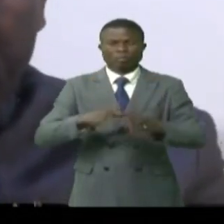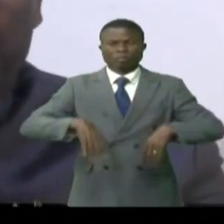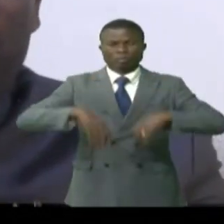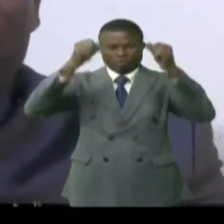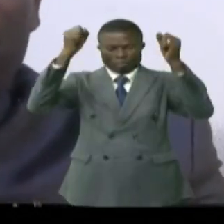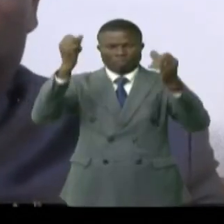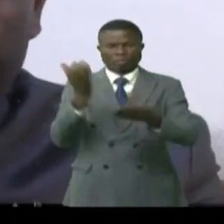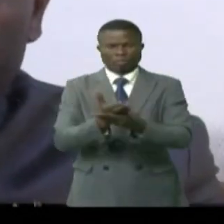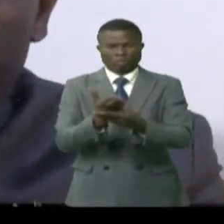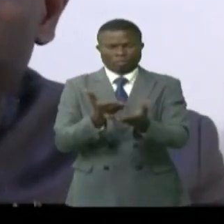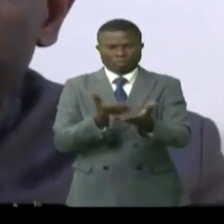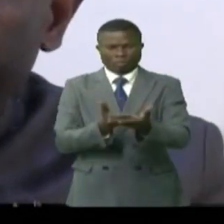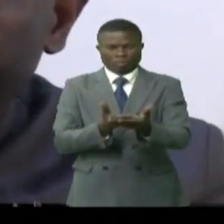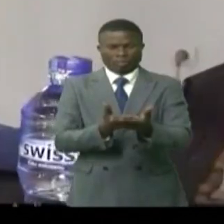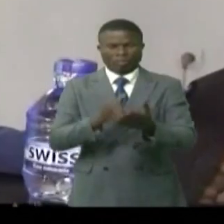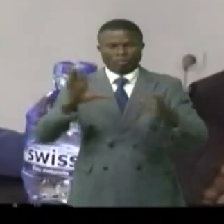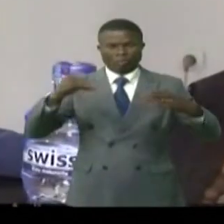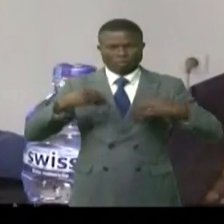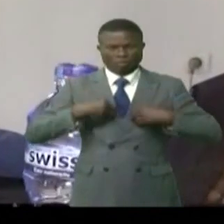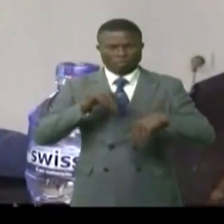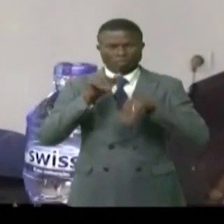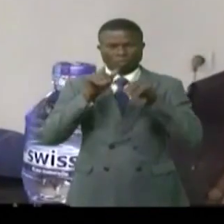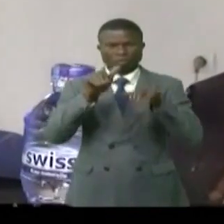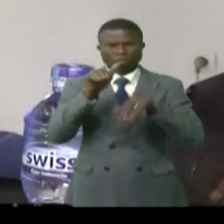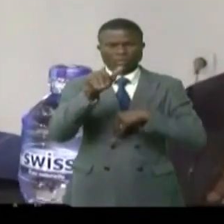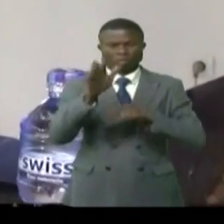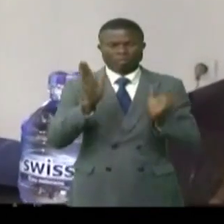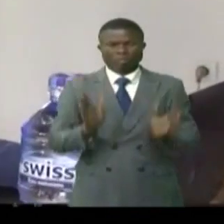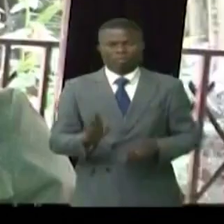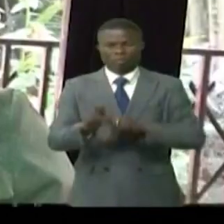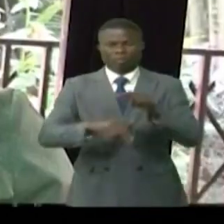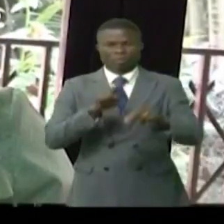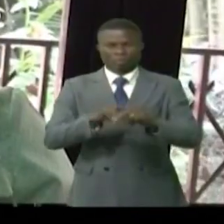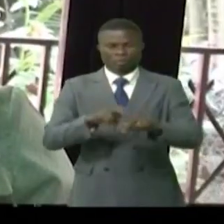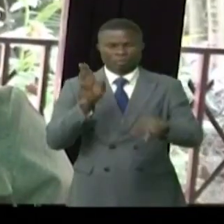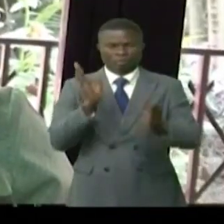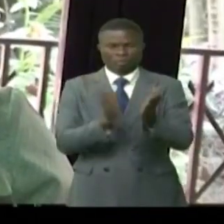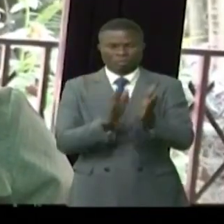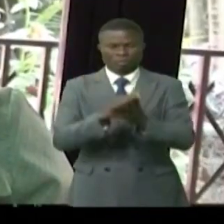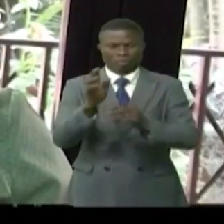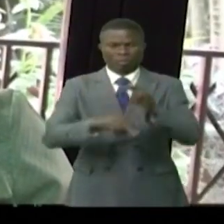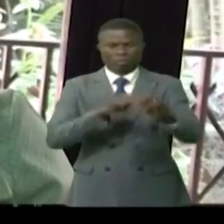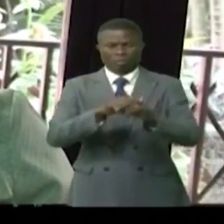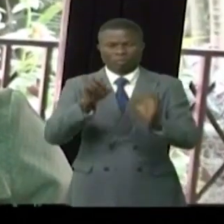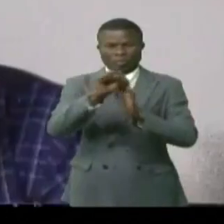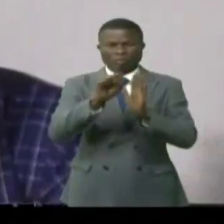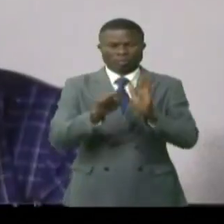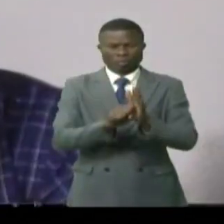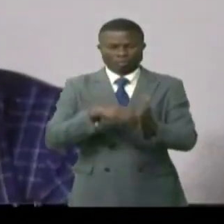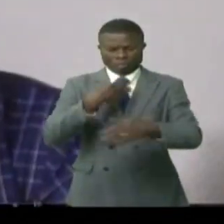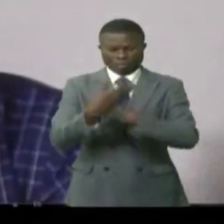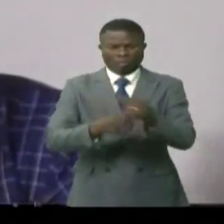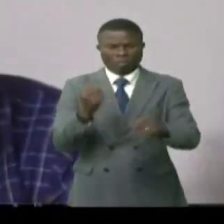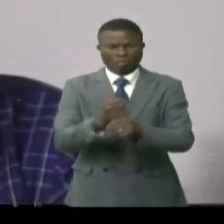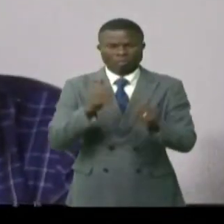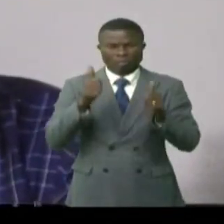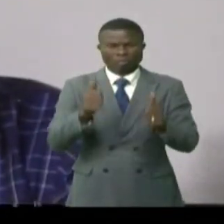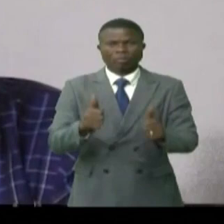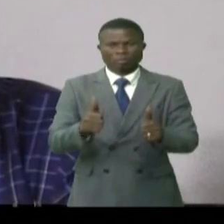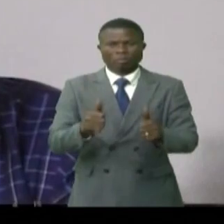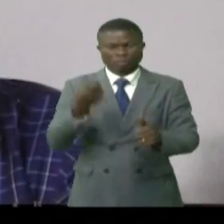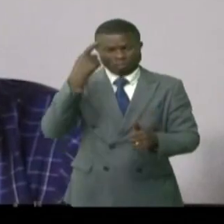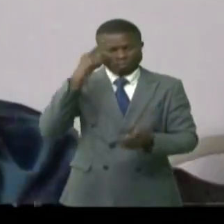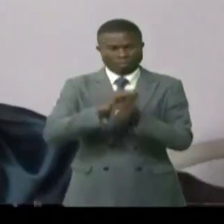validation de ces documents est salué par le directeur général de l'Institut national des statistiques. Ils ont fait un bon travail sur